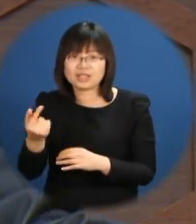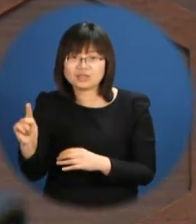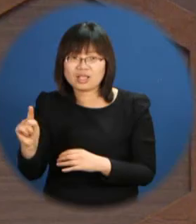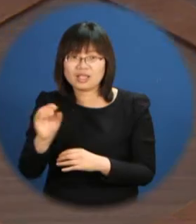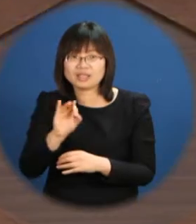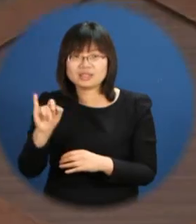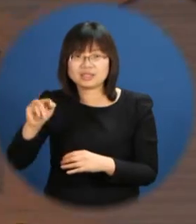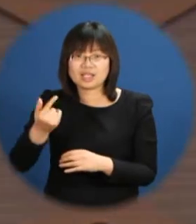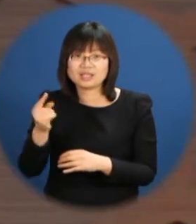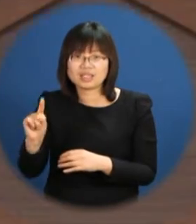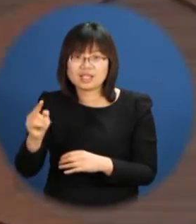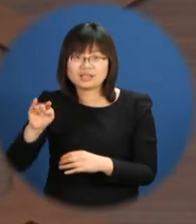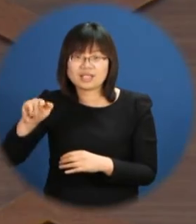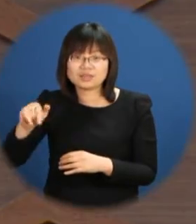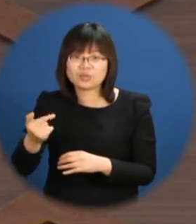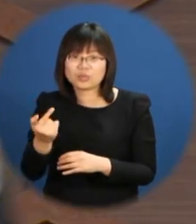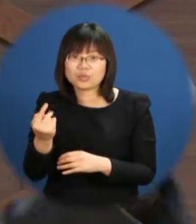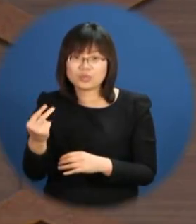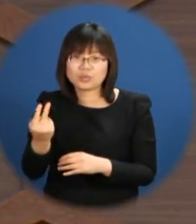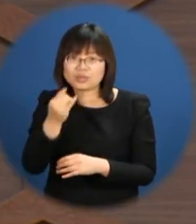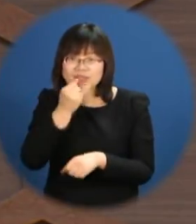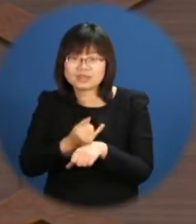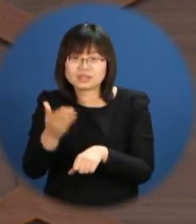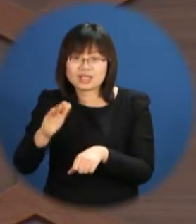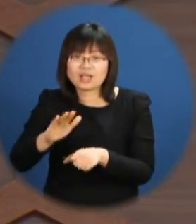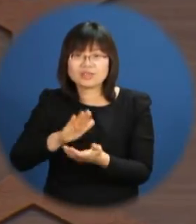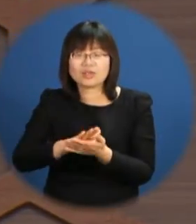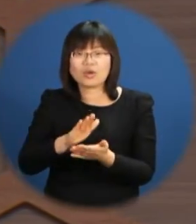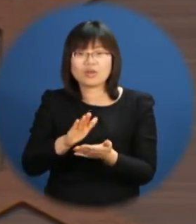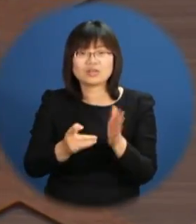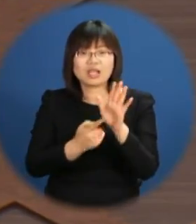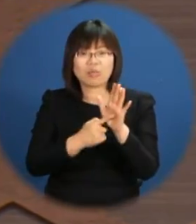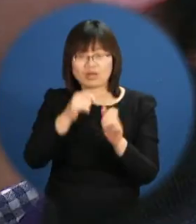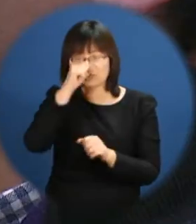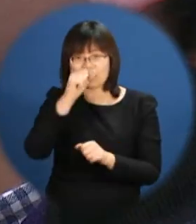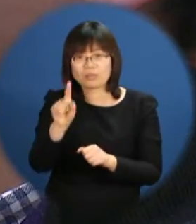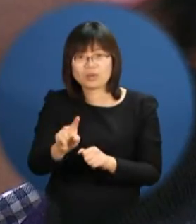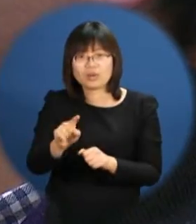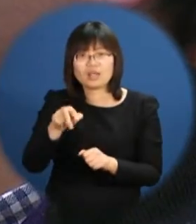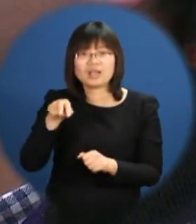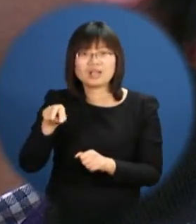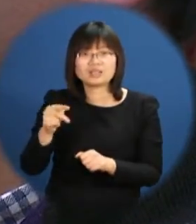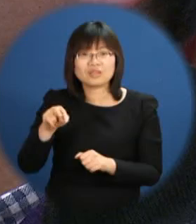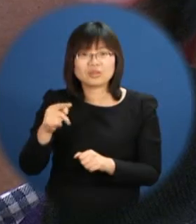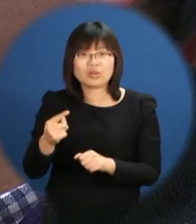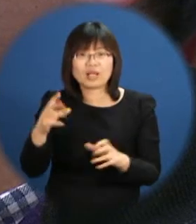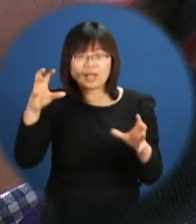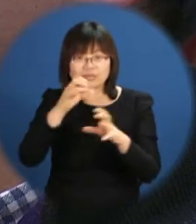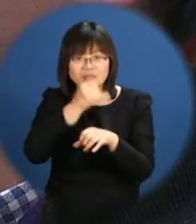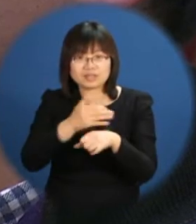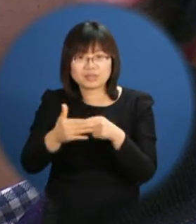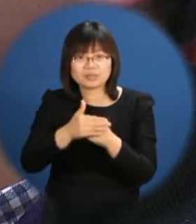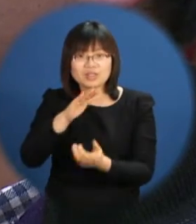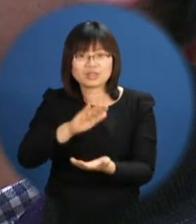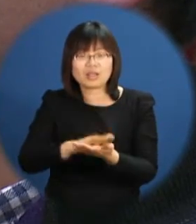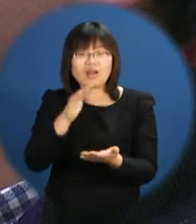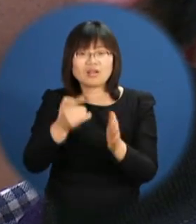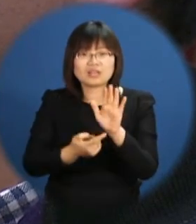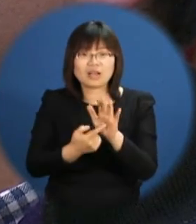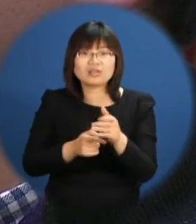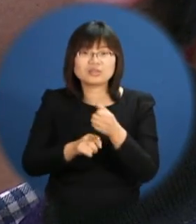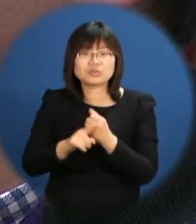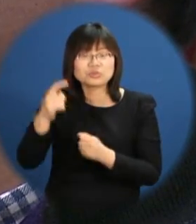되는데 그건 좋은데 왜 거기서 열이 나옵니까 왜 산소 랑 합쳤다 고 해서 열이 나와야 대리가